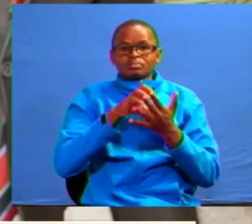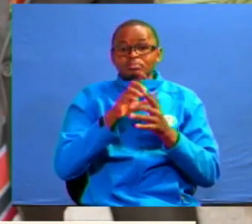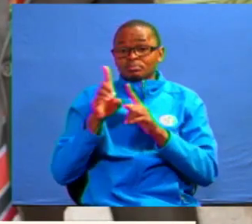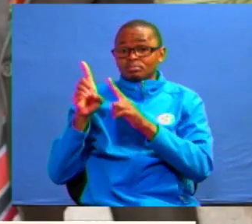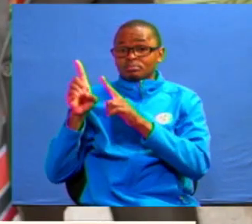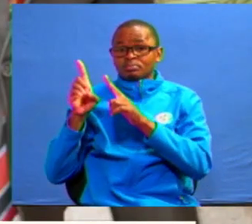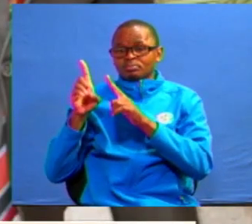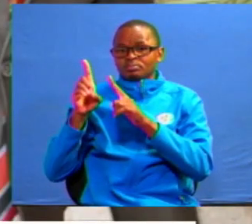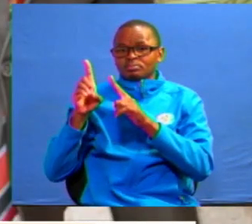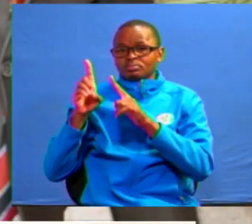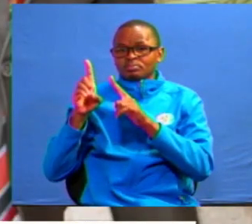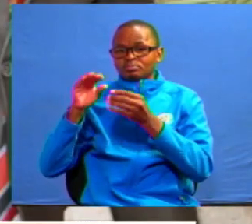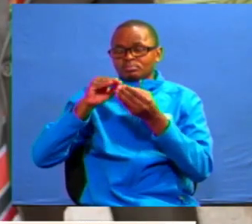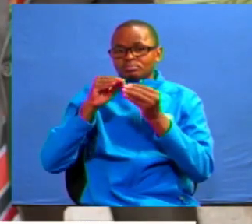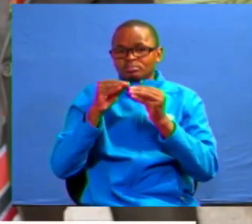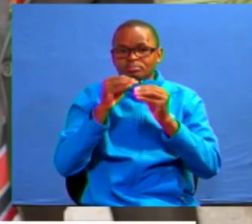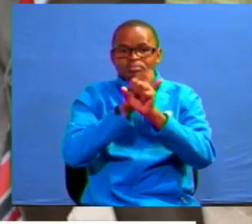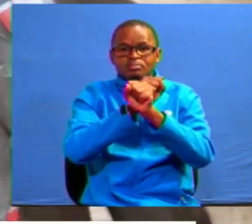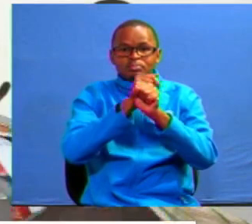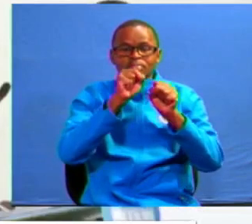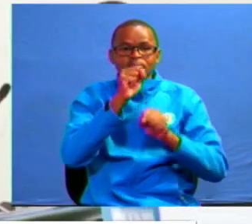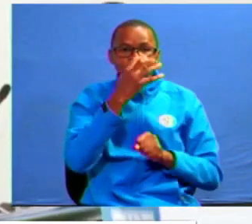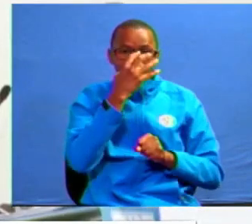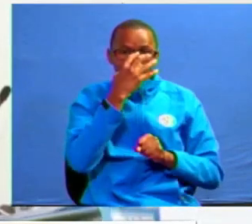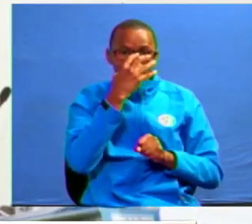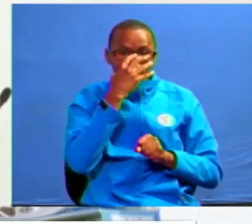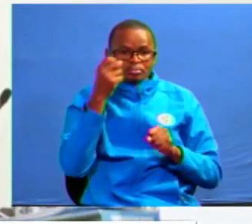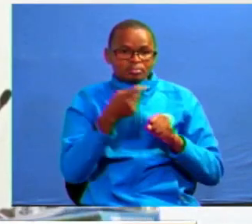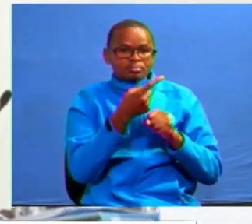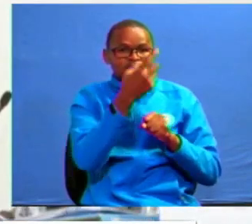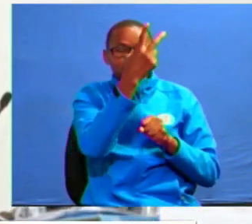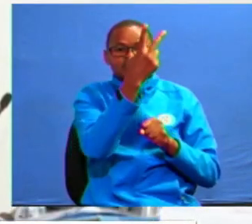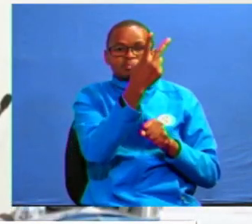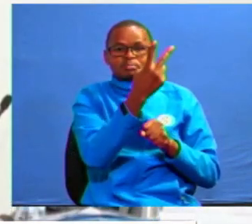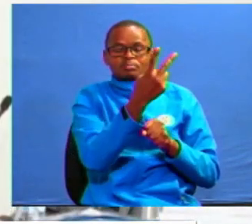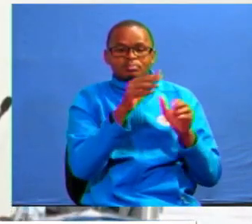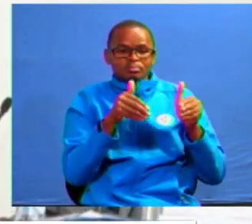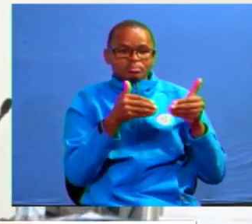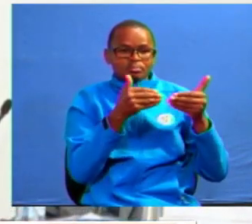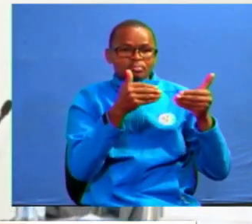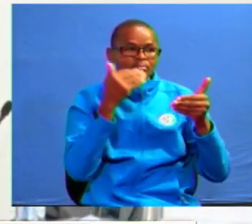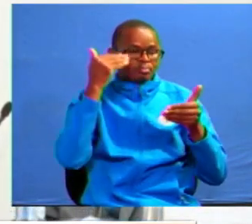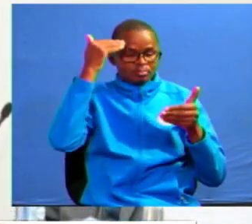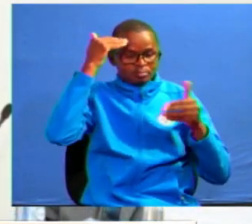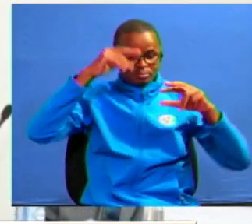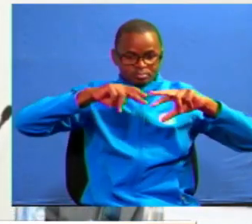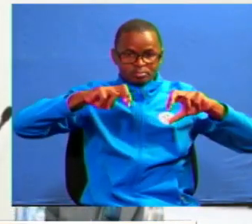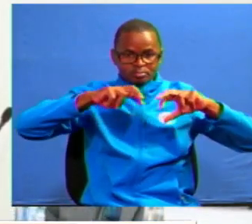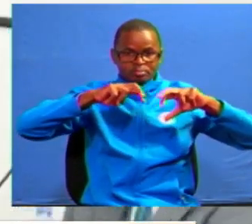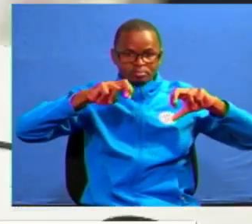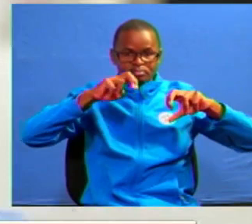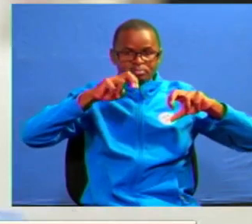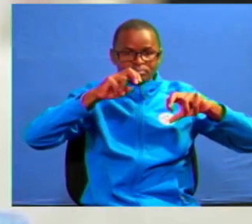hilo lilibuniwa na kuidhinishwa na Rais William Ruto Disemba tarehe 2 na kupewa mamlaka ya kuchunguza maadili